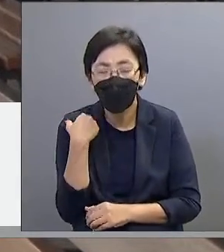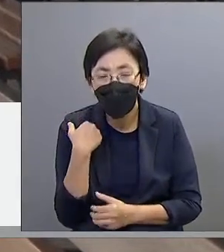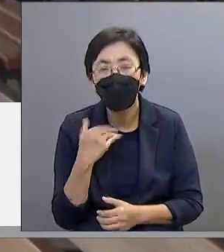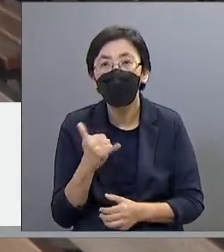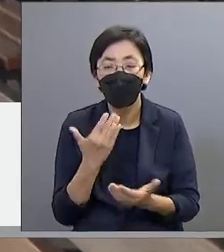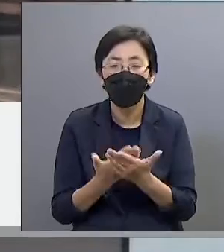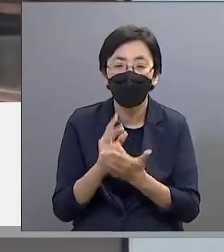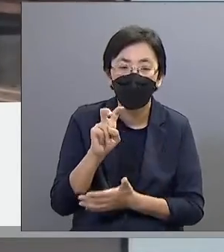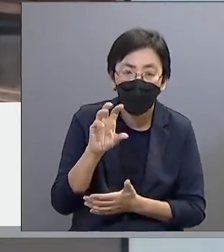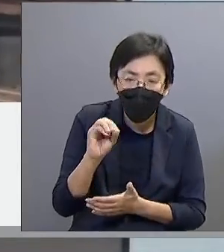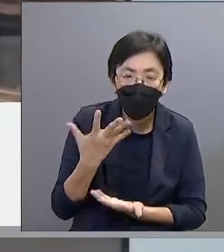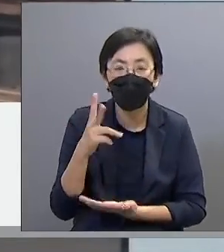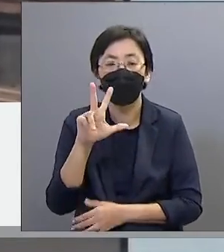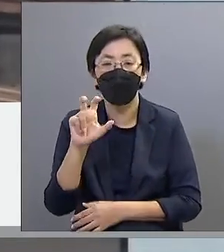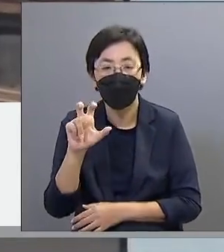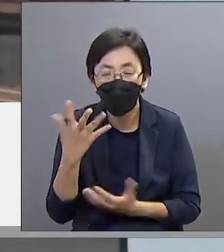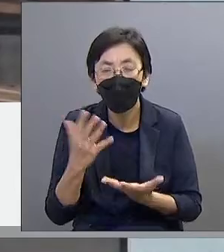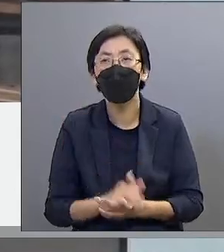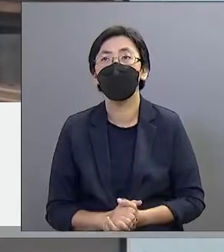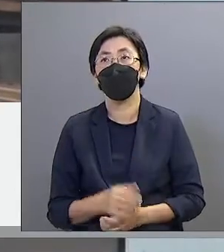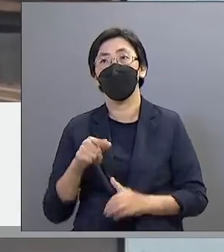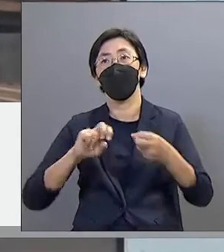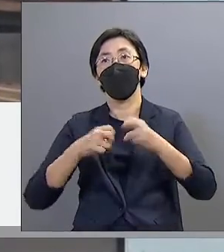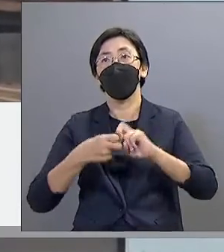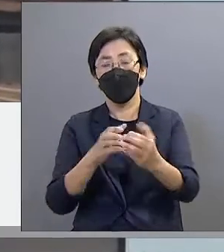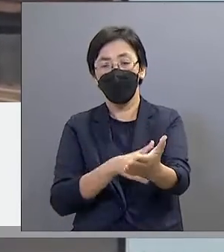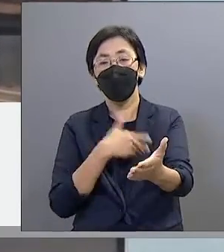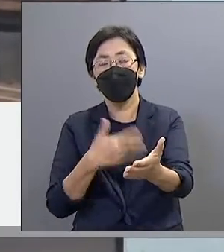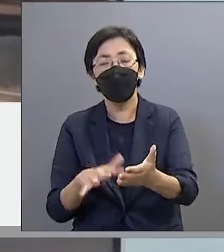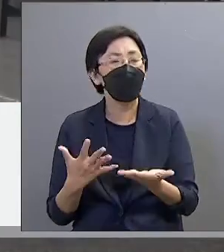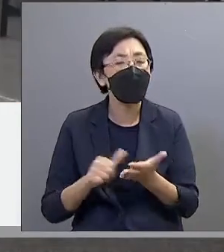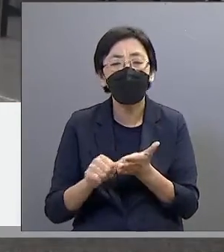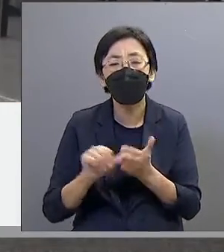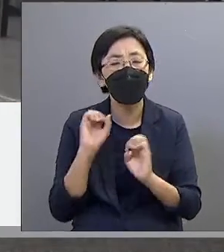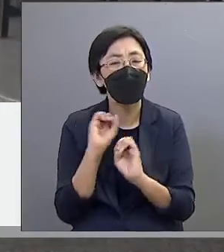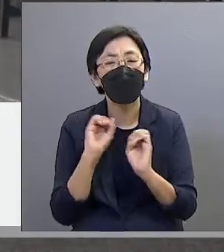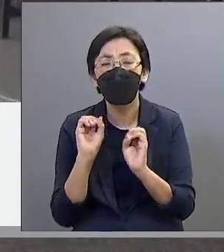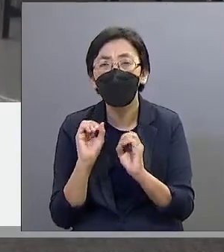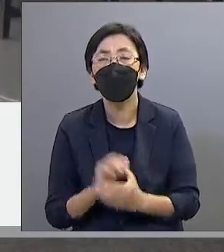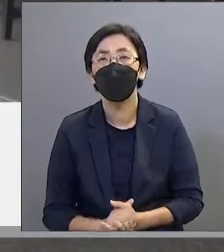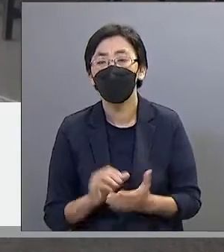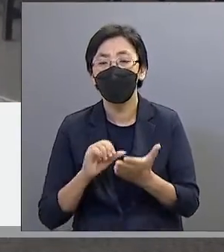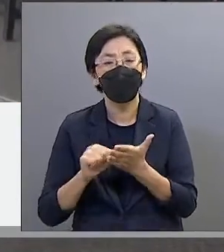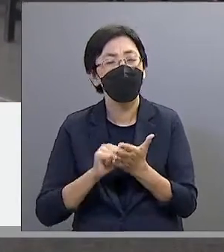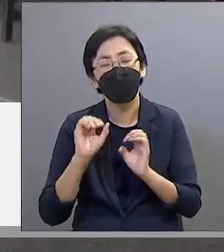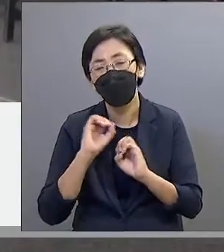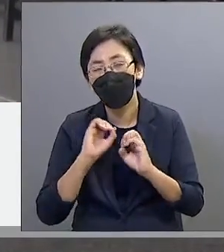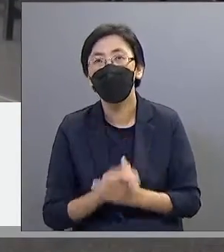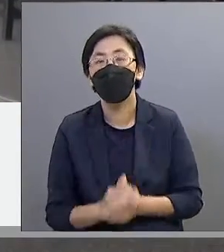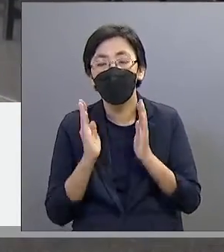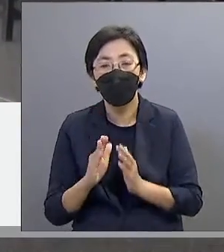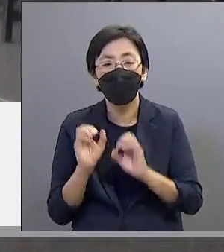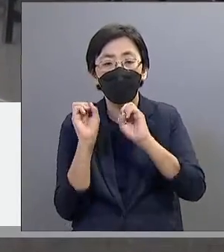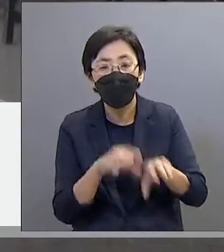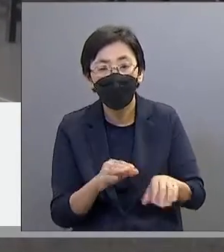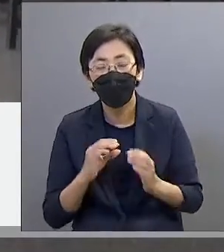สาร250บ้าง300บ้างเหตุการณ์แบบนี้เกิดขึ้นมานานนะคะแต่ก็ไม่เคยได้รับการแก้ไขบางทีผู้โดยสารถูกทิ้งไว้ก